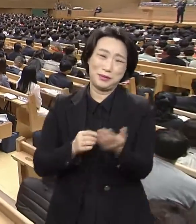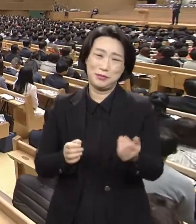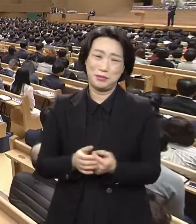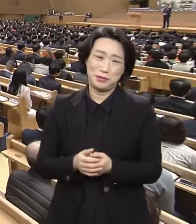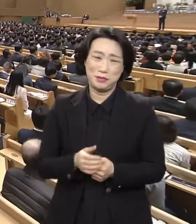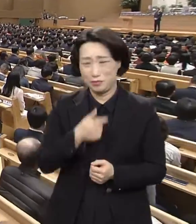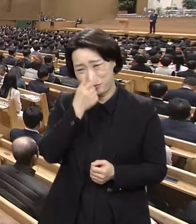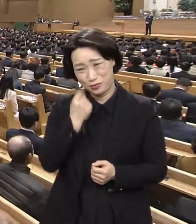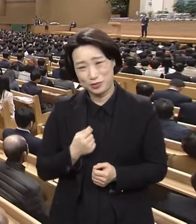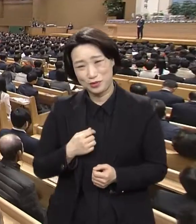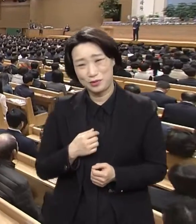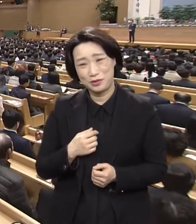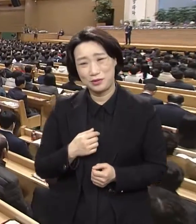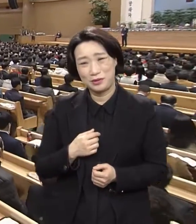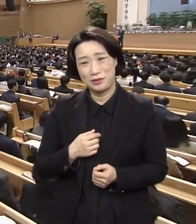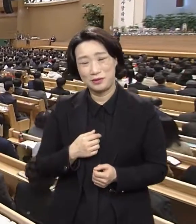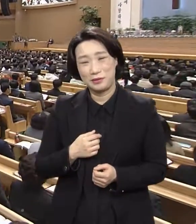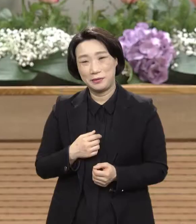그래도 모자란다니까.